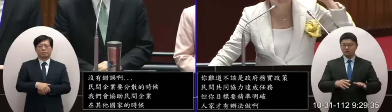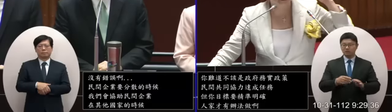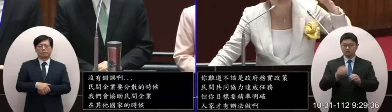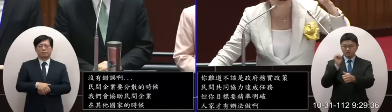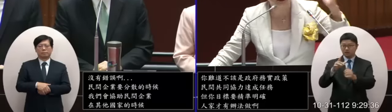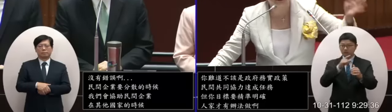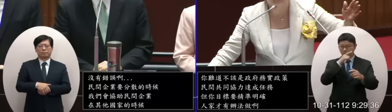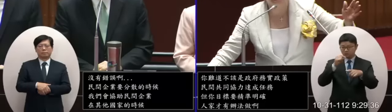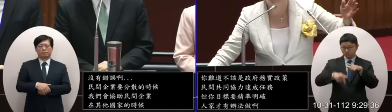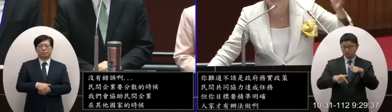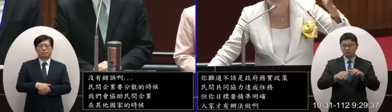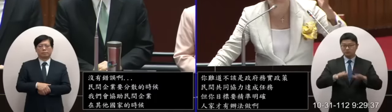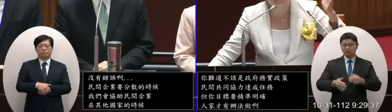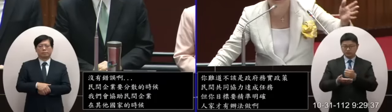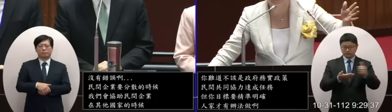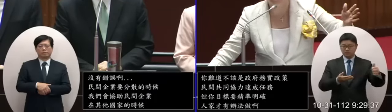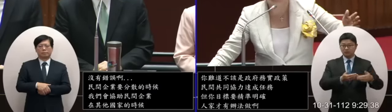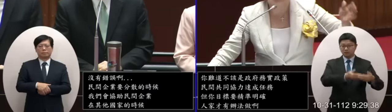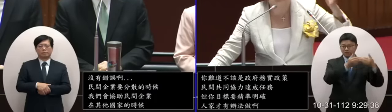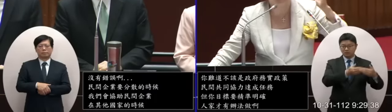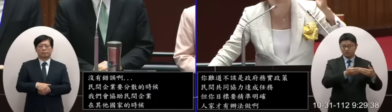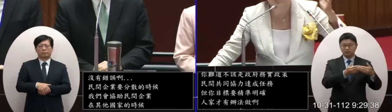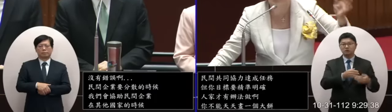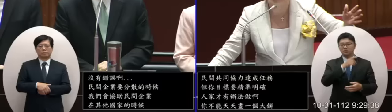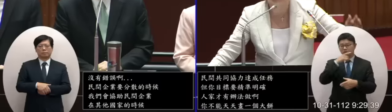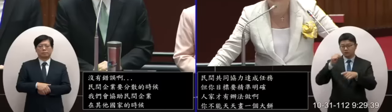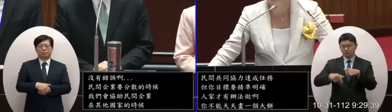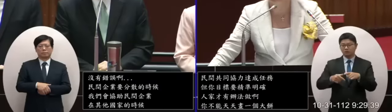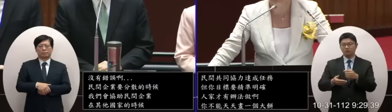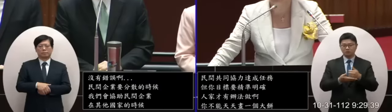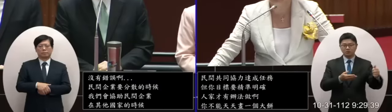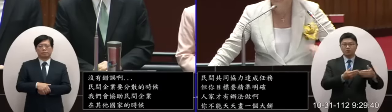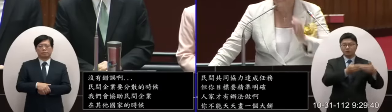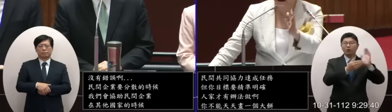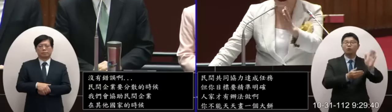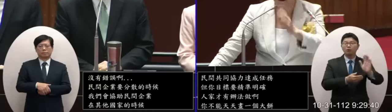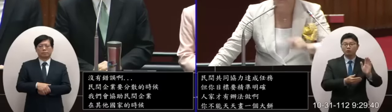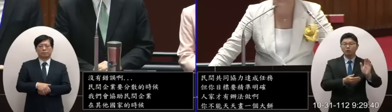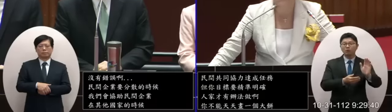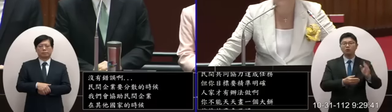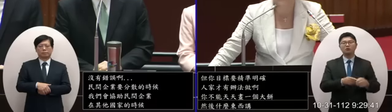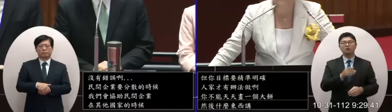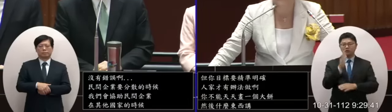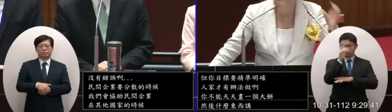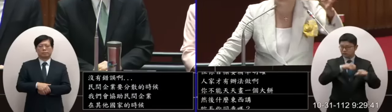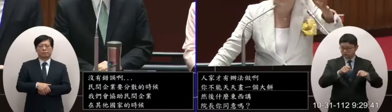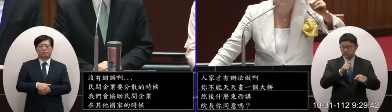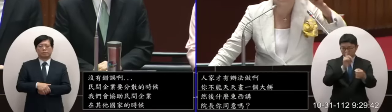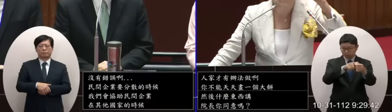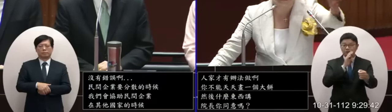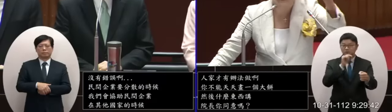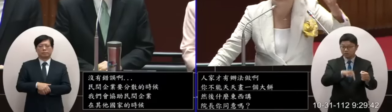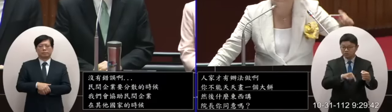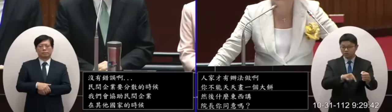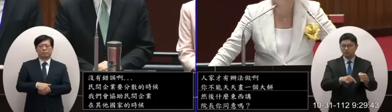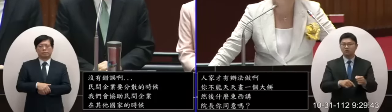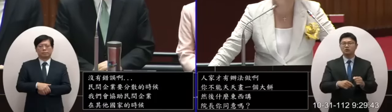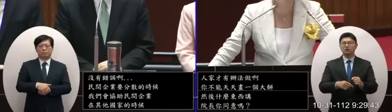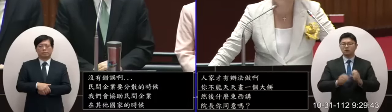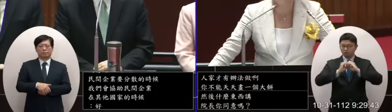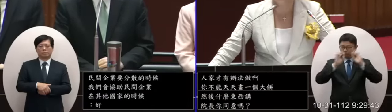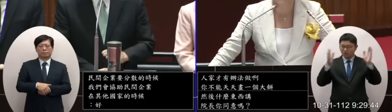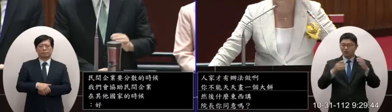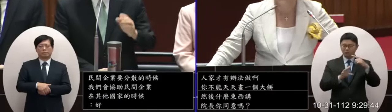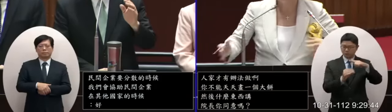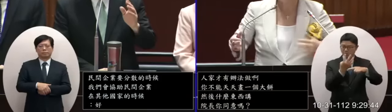间，你希望出口大陆，希望民间企业不要把产品出口到大陆。你的政策是这样子，没有关系，你讲出来，你的